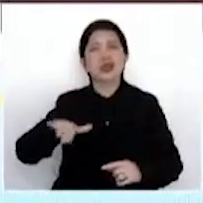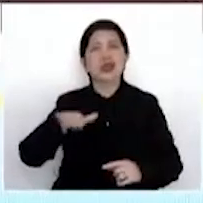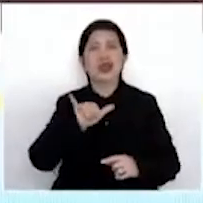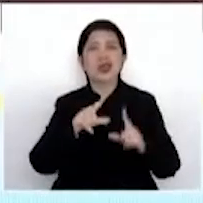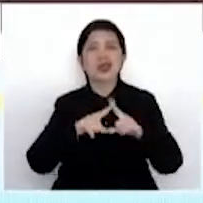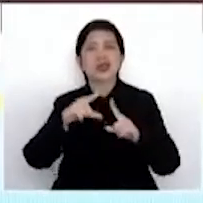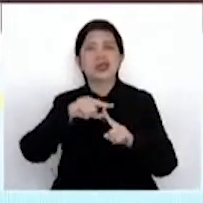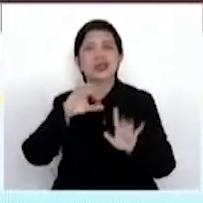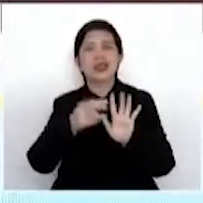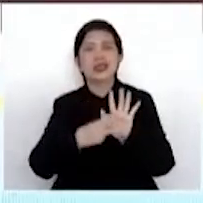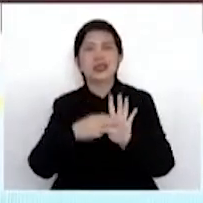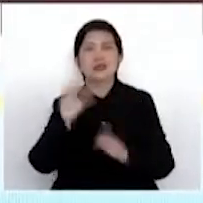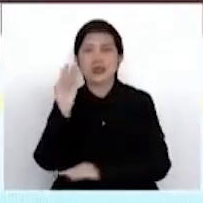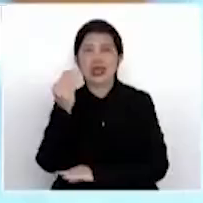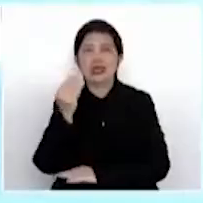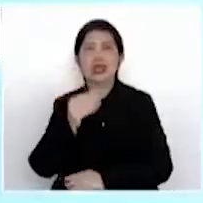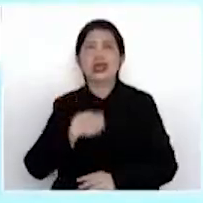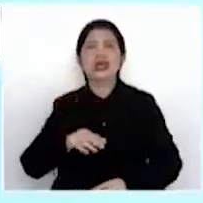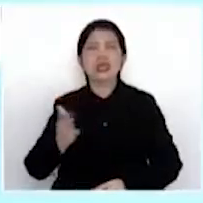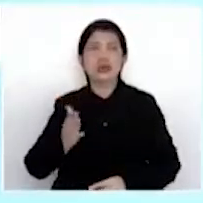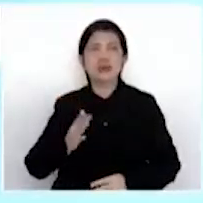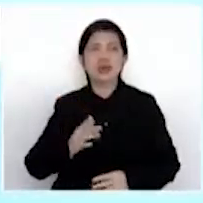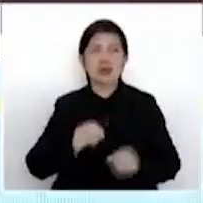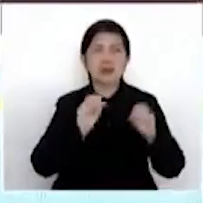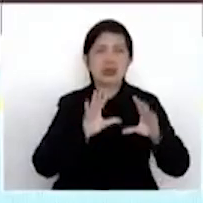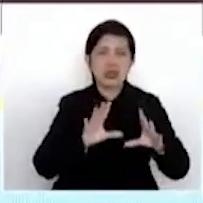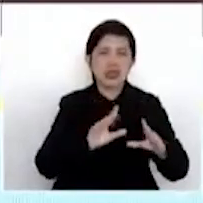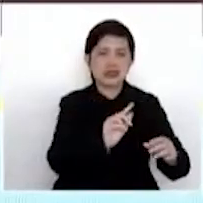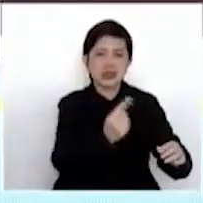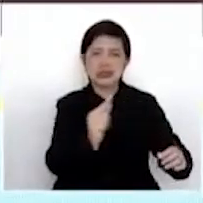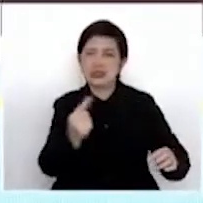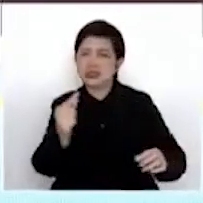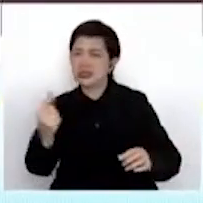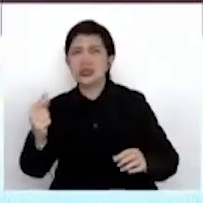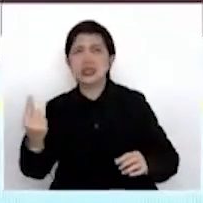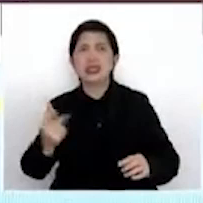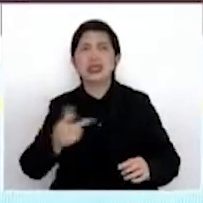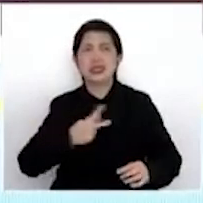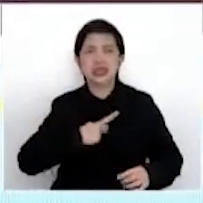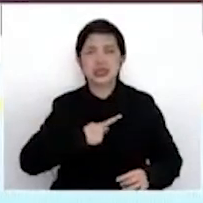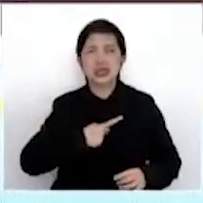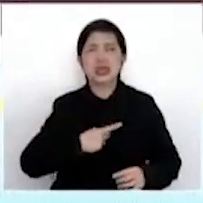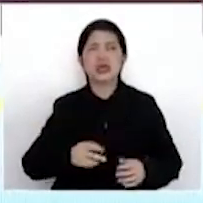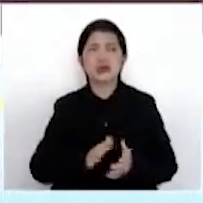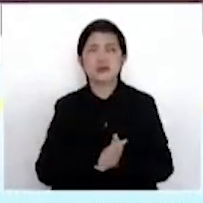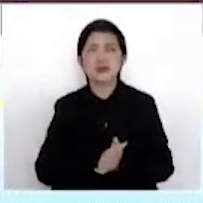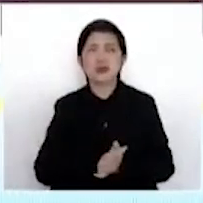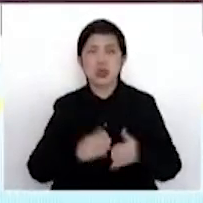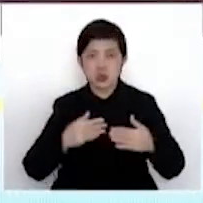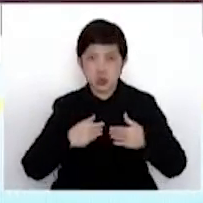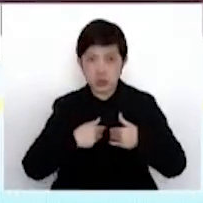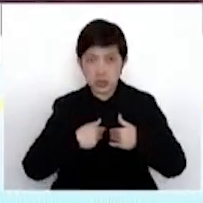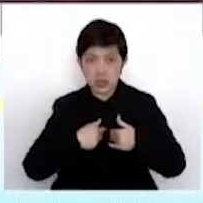tapi kartunya Kebanyakan kalau masing-masing Pegang sendiri sehingga kami akan mempunyai sesuai dengan